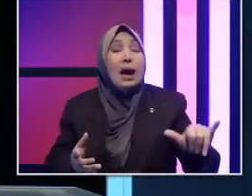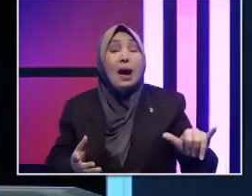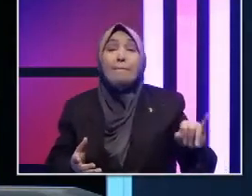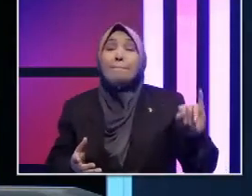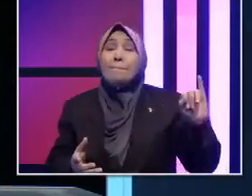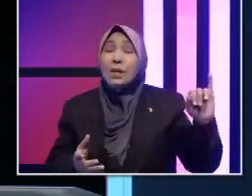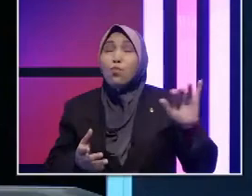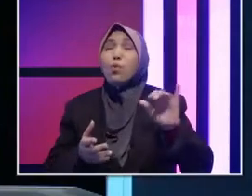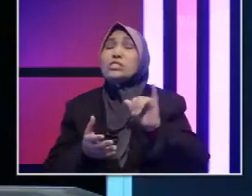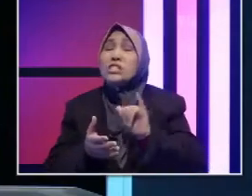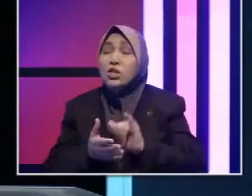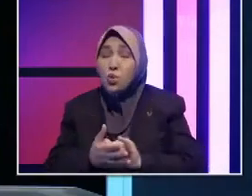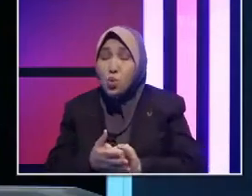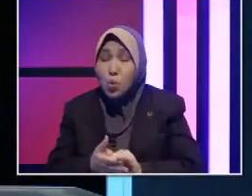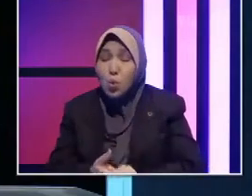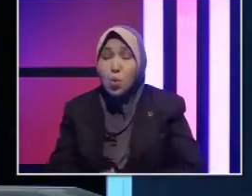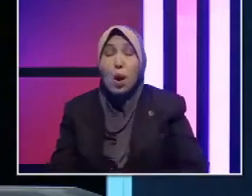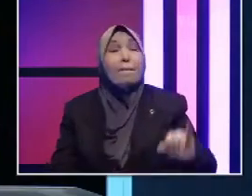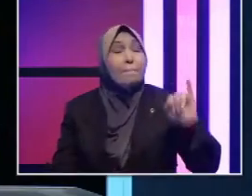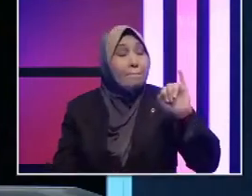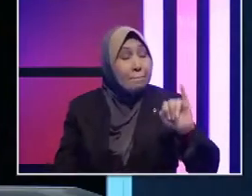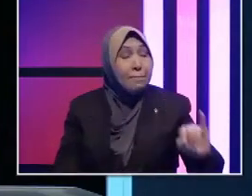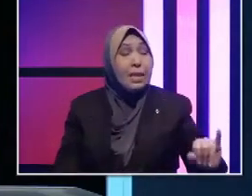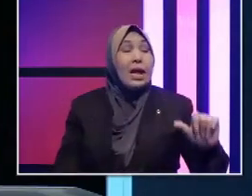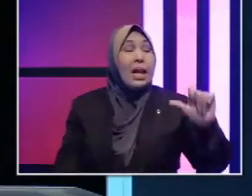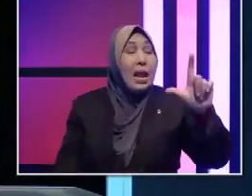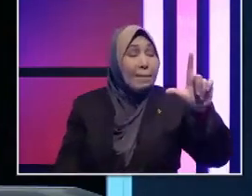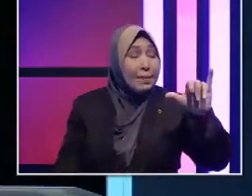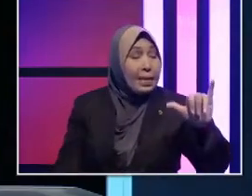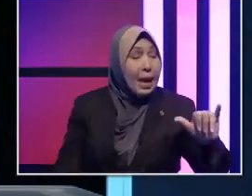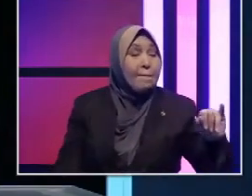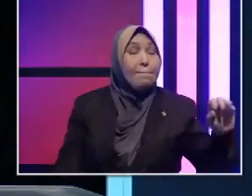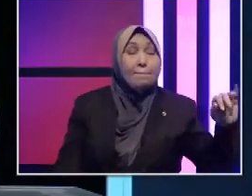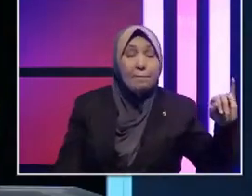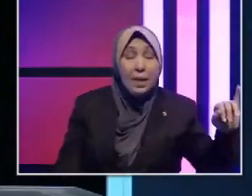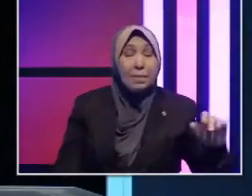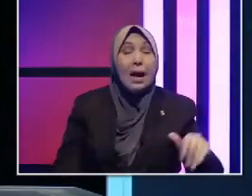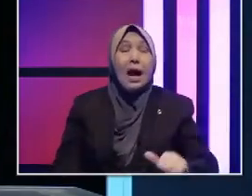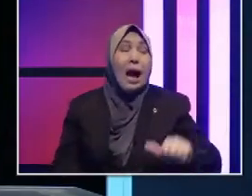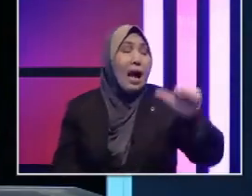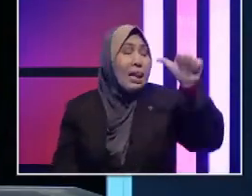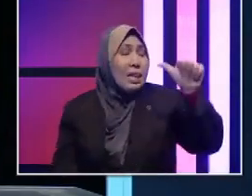situ punya mim bertemu dengan mim kan dengung dua harakat alif